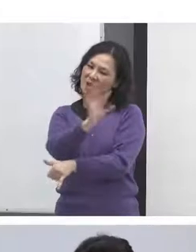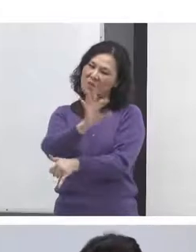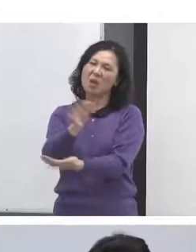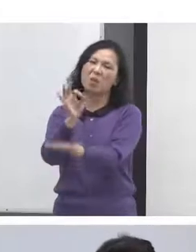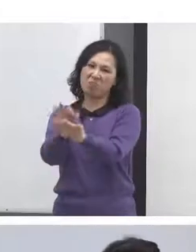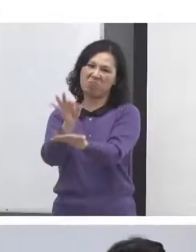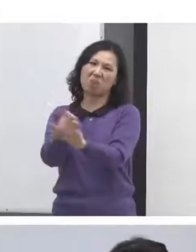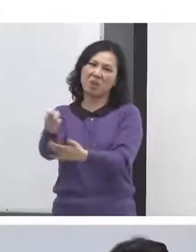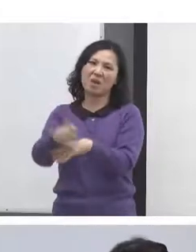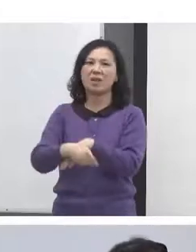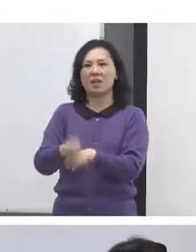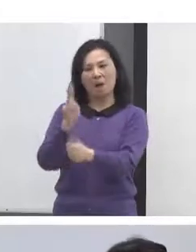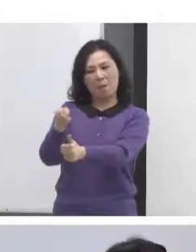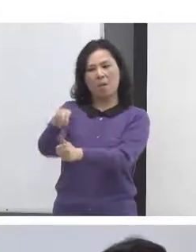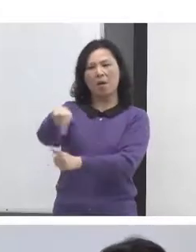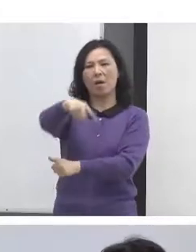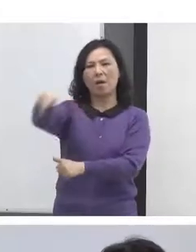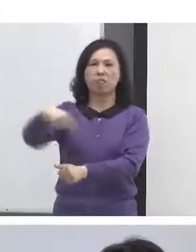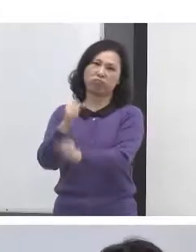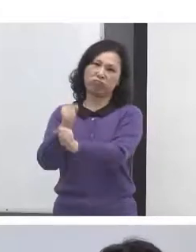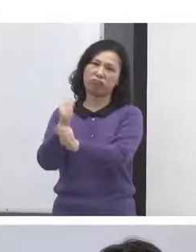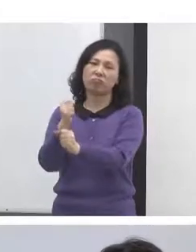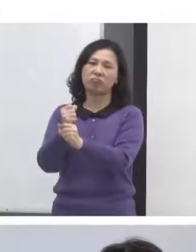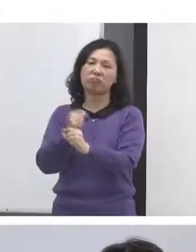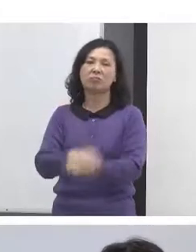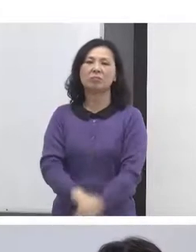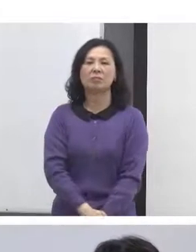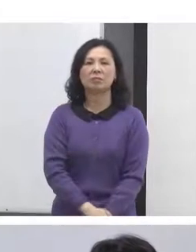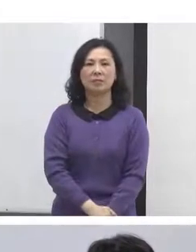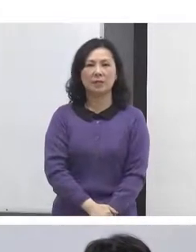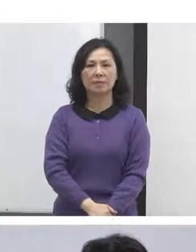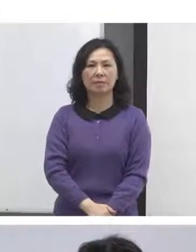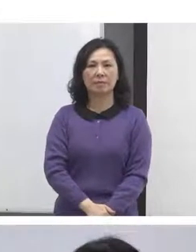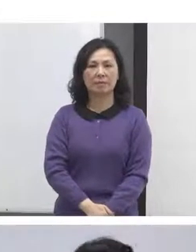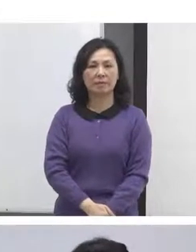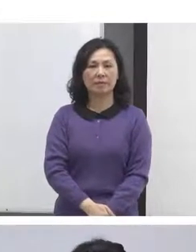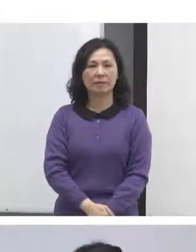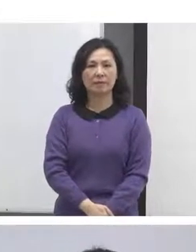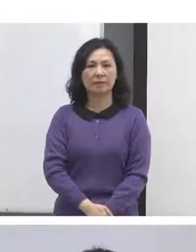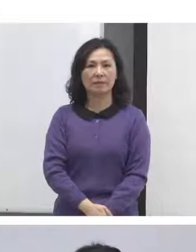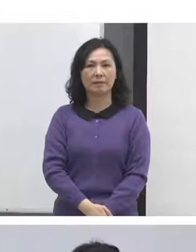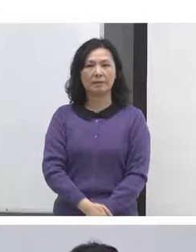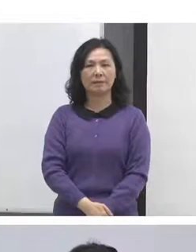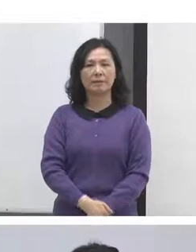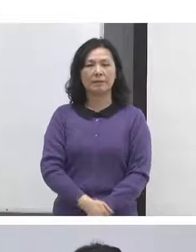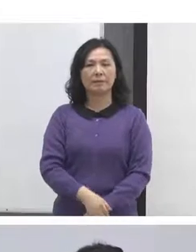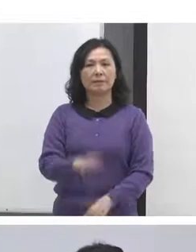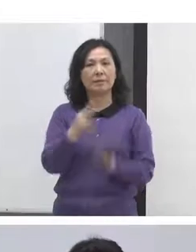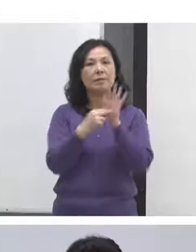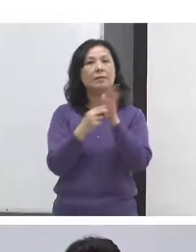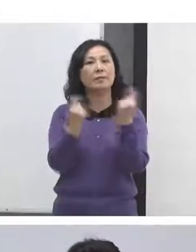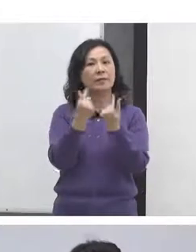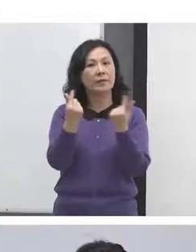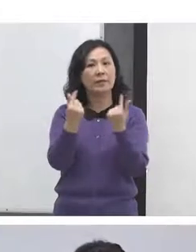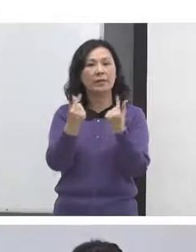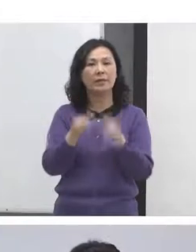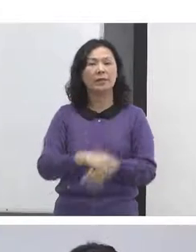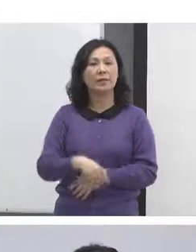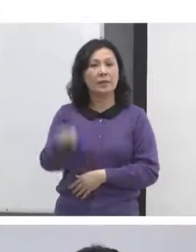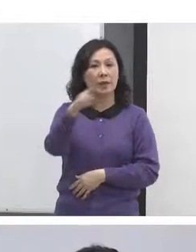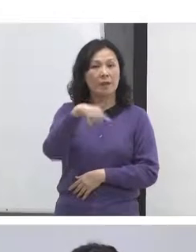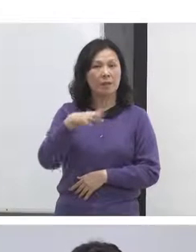好，那就是刚刚这个 automation 的一个重要的部分嘛。那这个有一个例子是，你们知道 Zooniverse